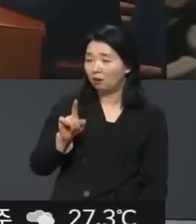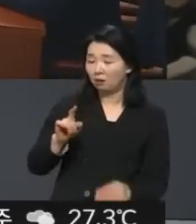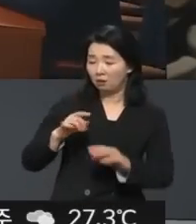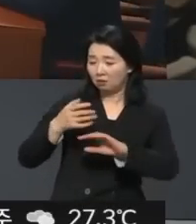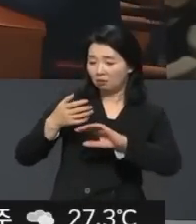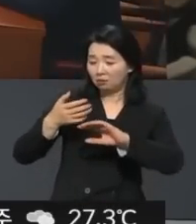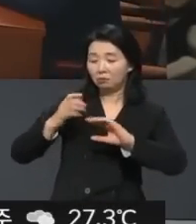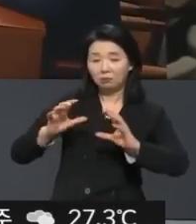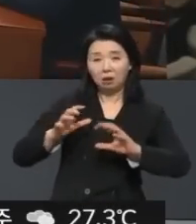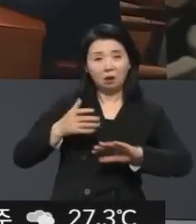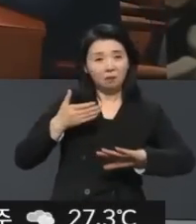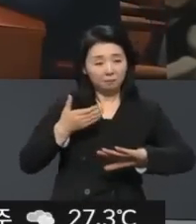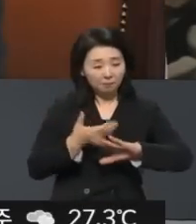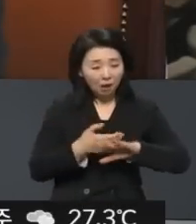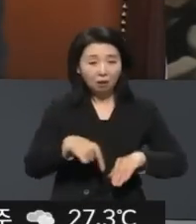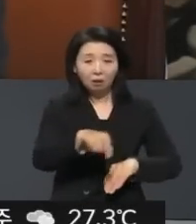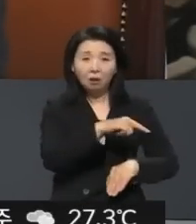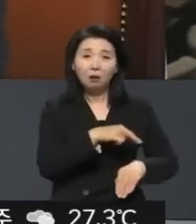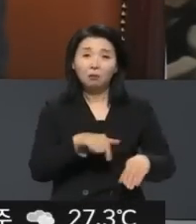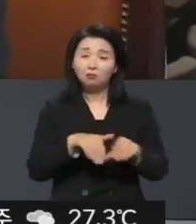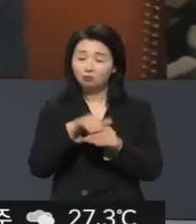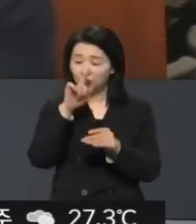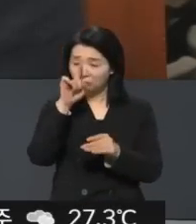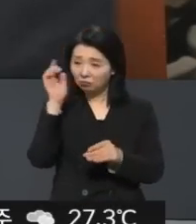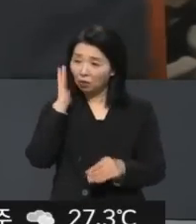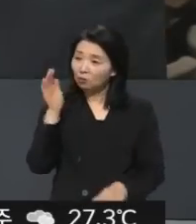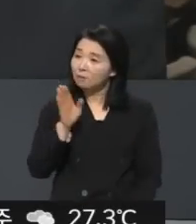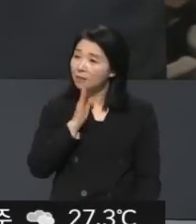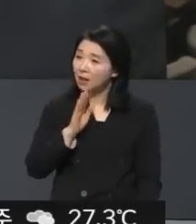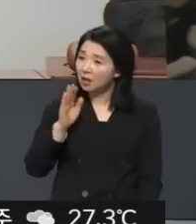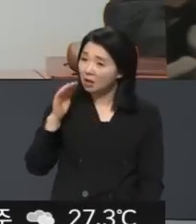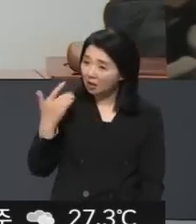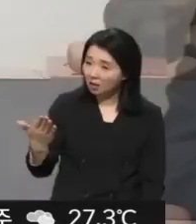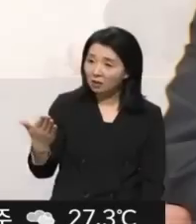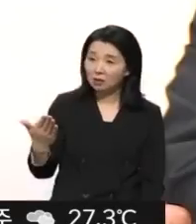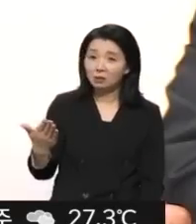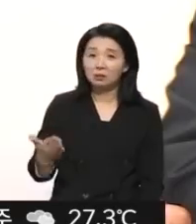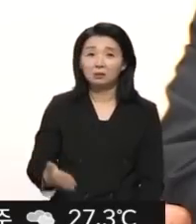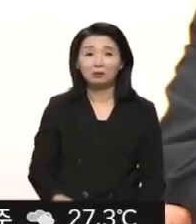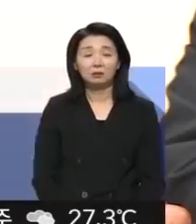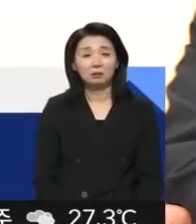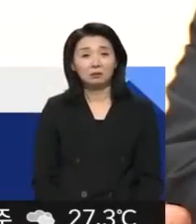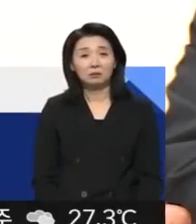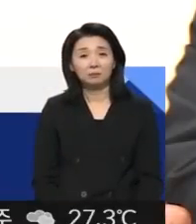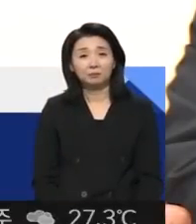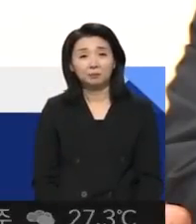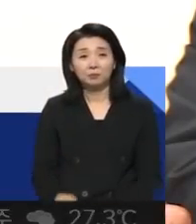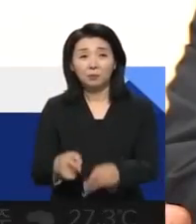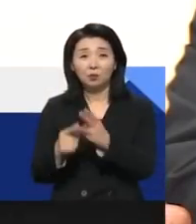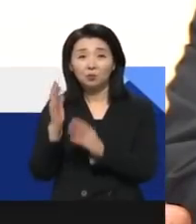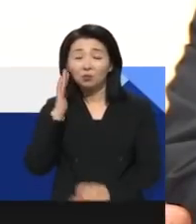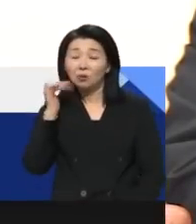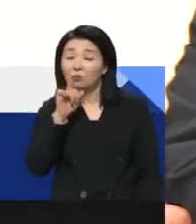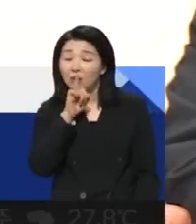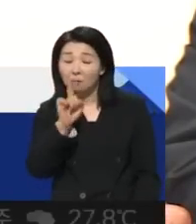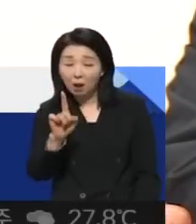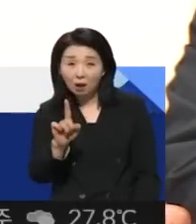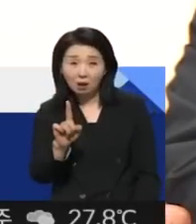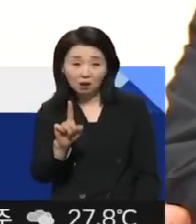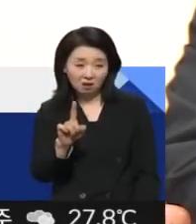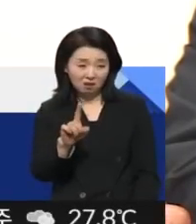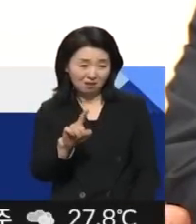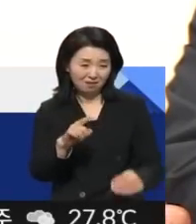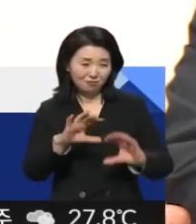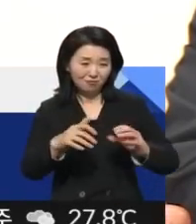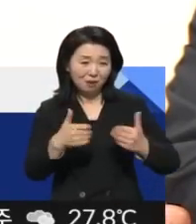세력이 문재인 대통령이 만든 거 아니냐 다시 물었습니다. 윤석열 대통령이 말한 반국가 세력이 문재인 정부라면